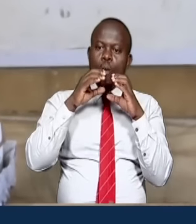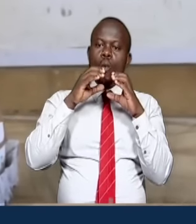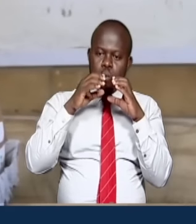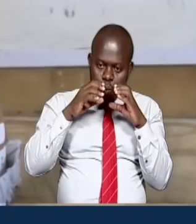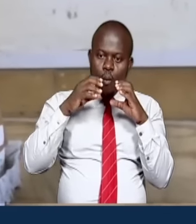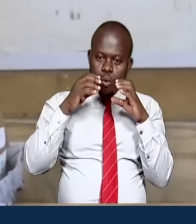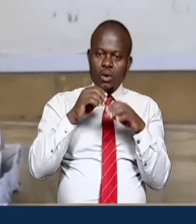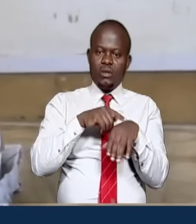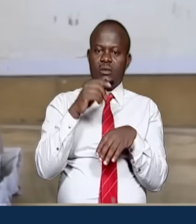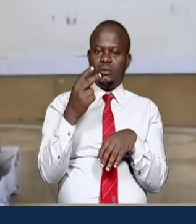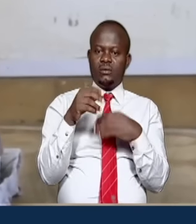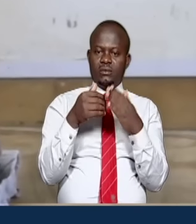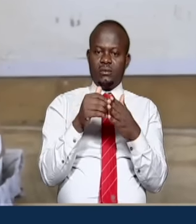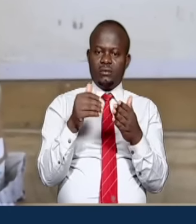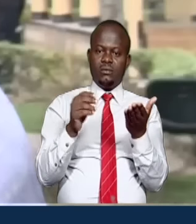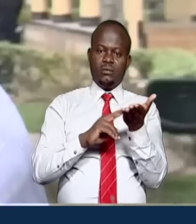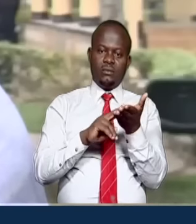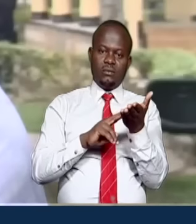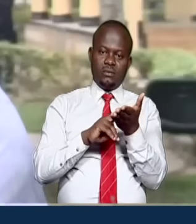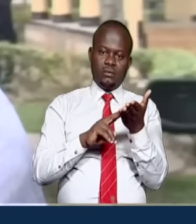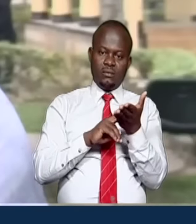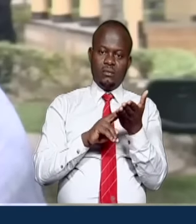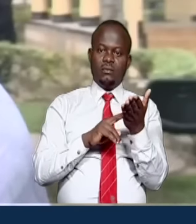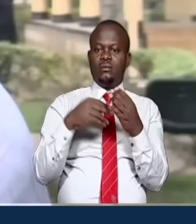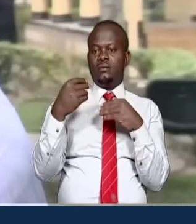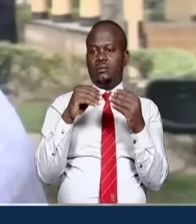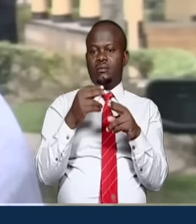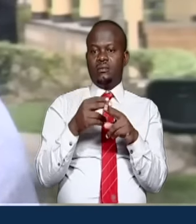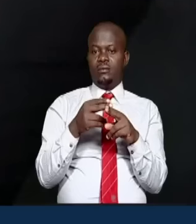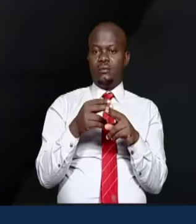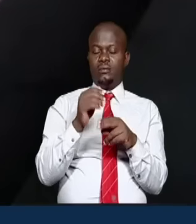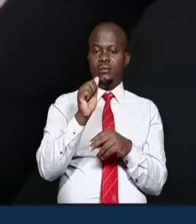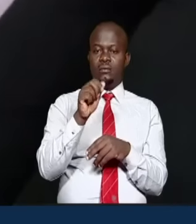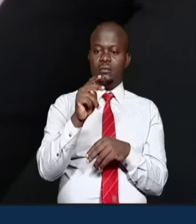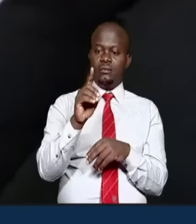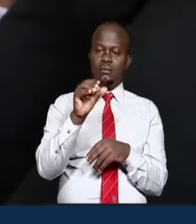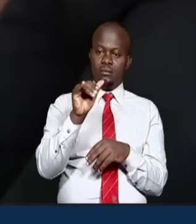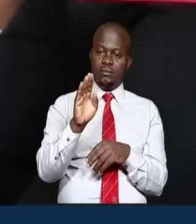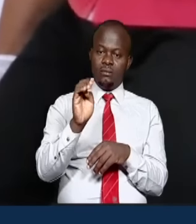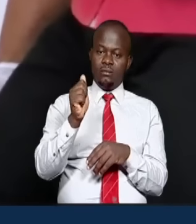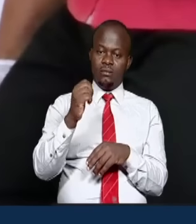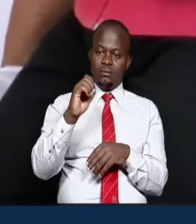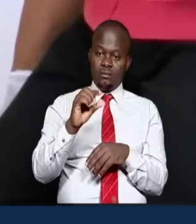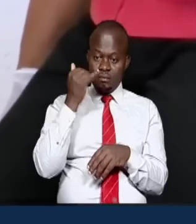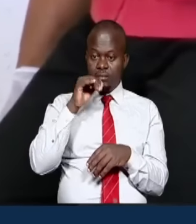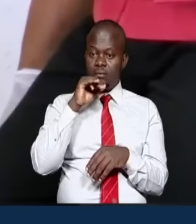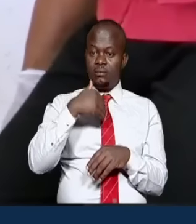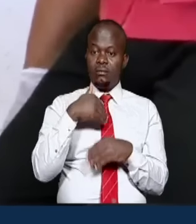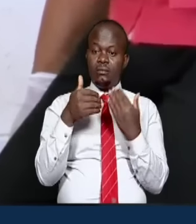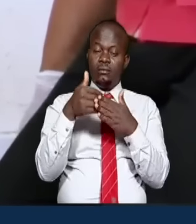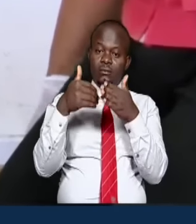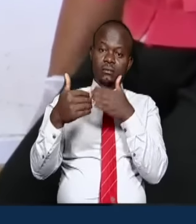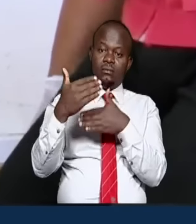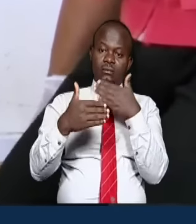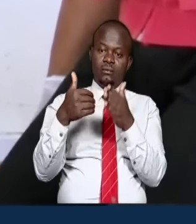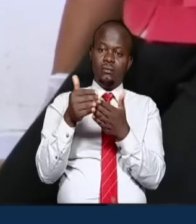ebyiri. Umwuka w'ubuzima tugakoresha igikoresho bita ambibaga. Icyo gikoresho iyo utagifite ari nk'umuntu wawe